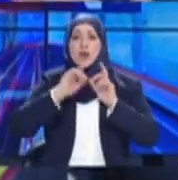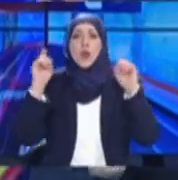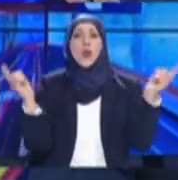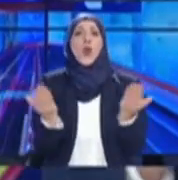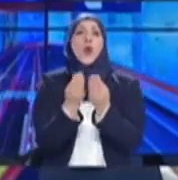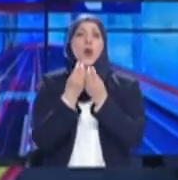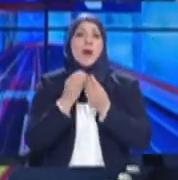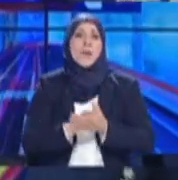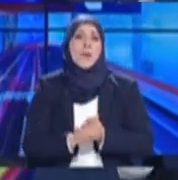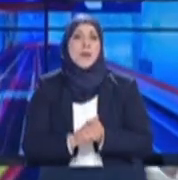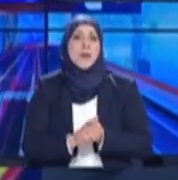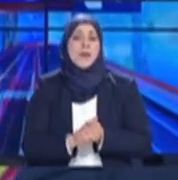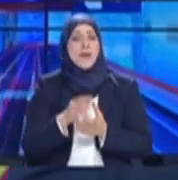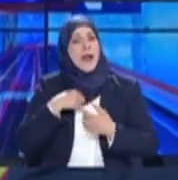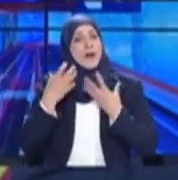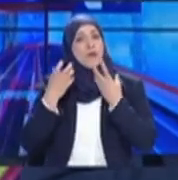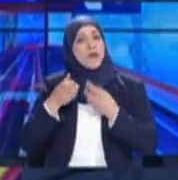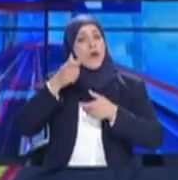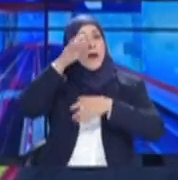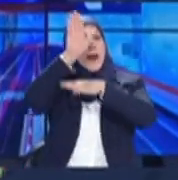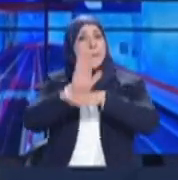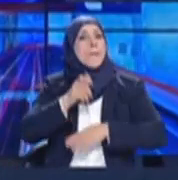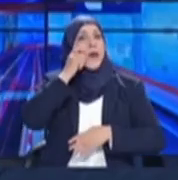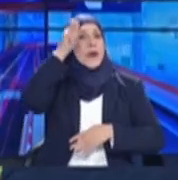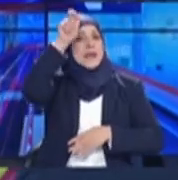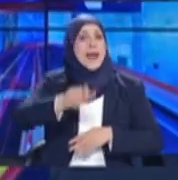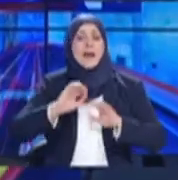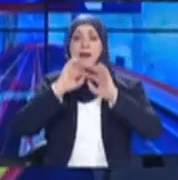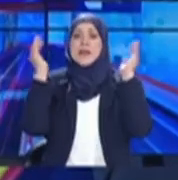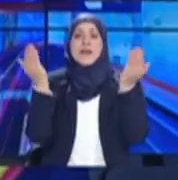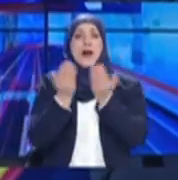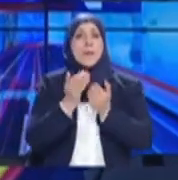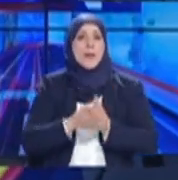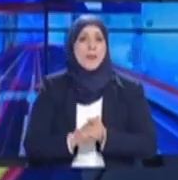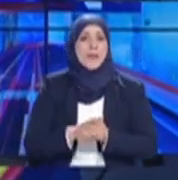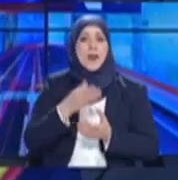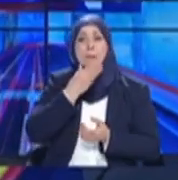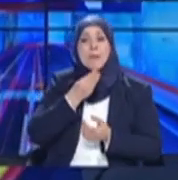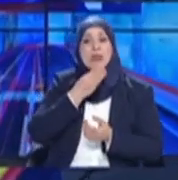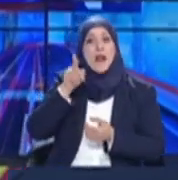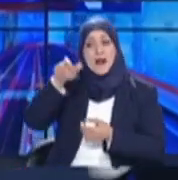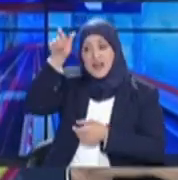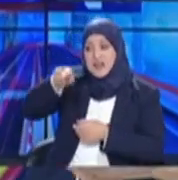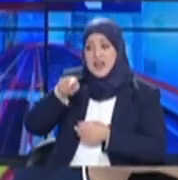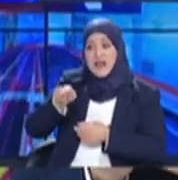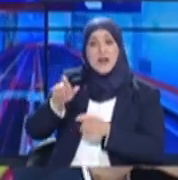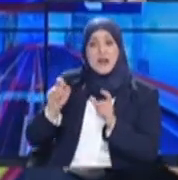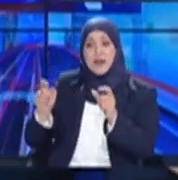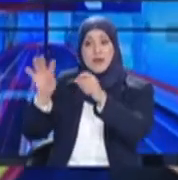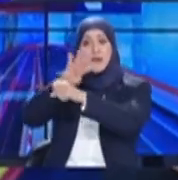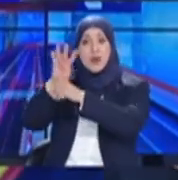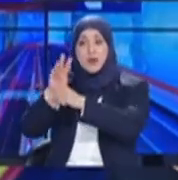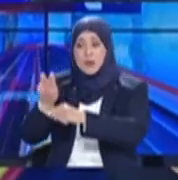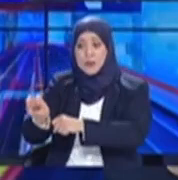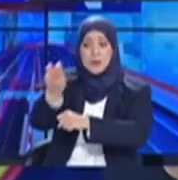العموم الانسانيه لانه اليوم وحتى اذا كان الانسان موجود في مكان موضوعه وينقل مكان اخر